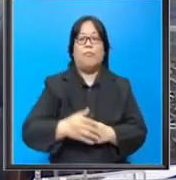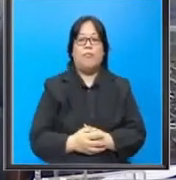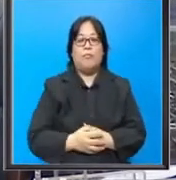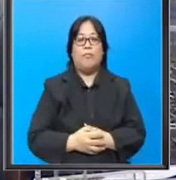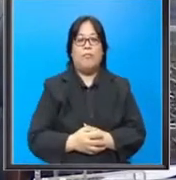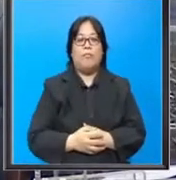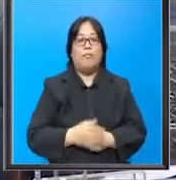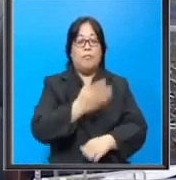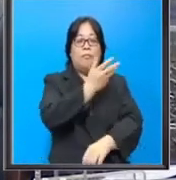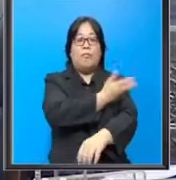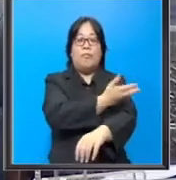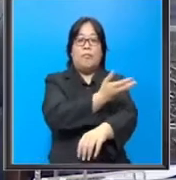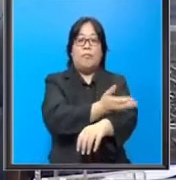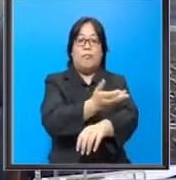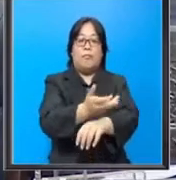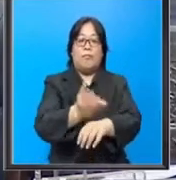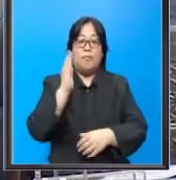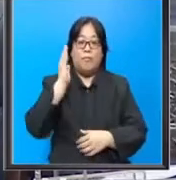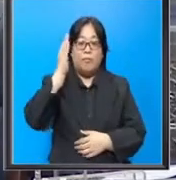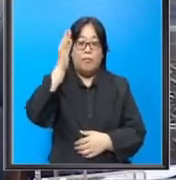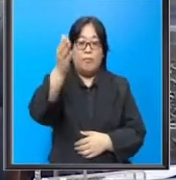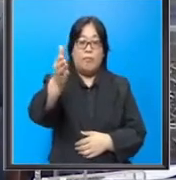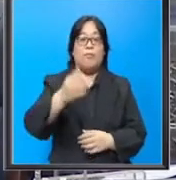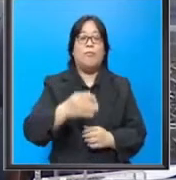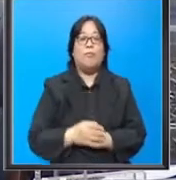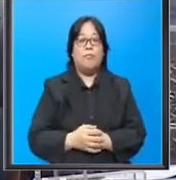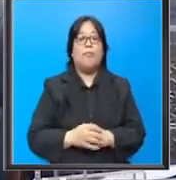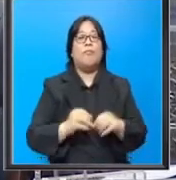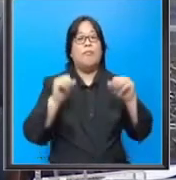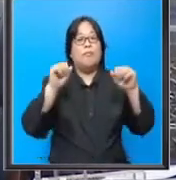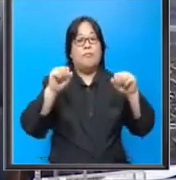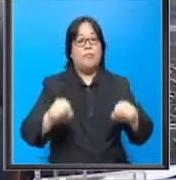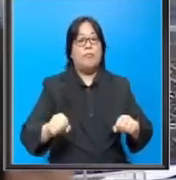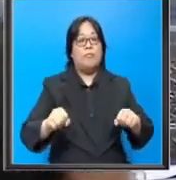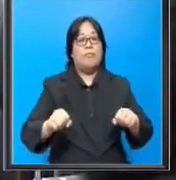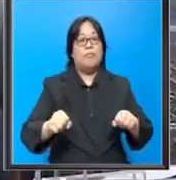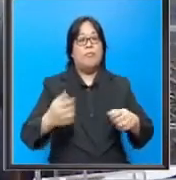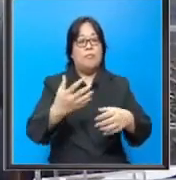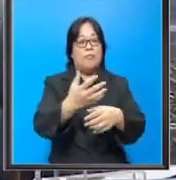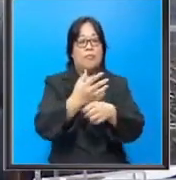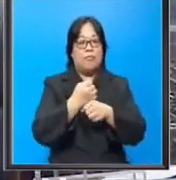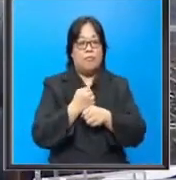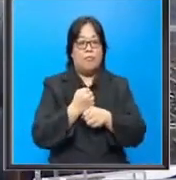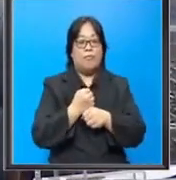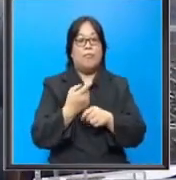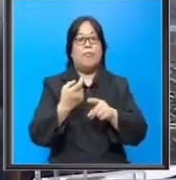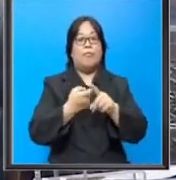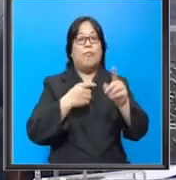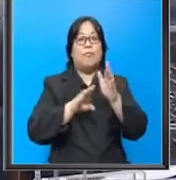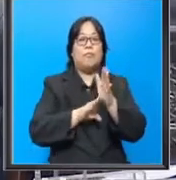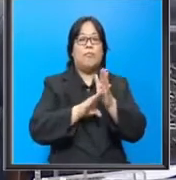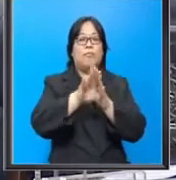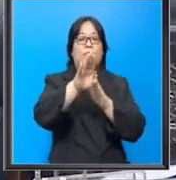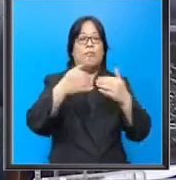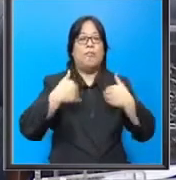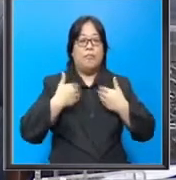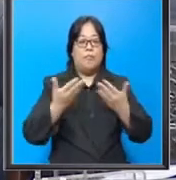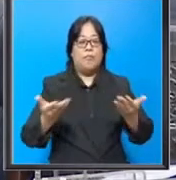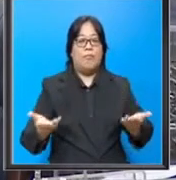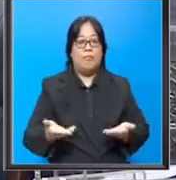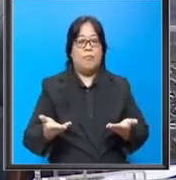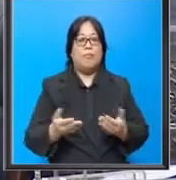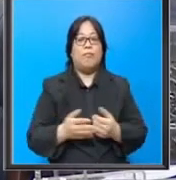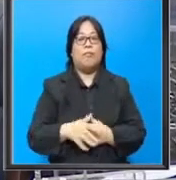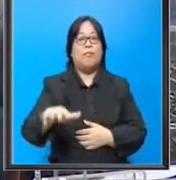supaya generasi-generasi yang akan datang dapat mewarisi daripada pembangunan yang ada di